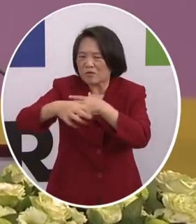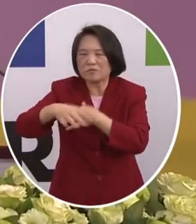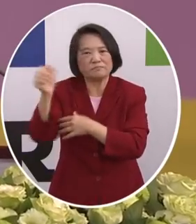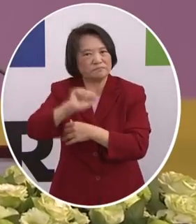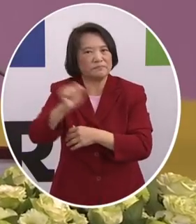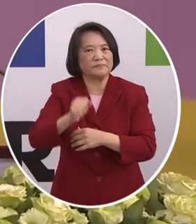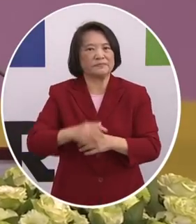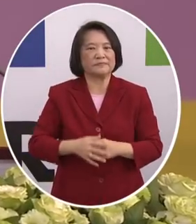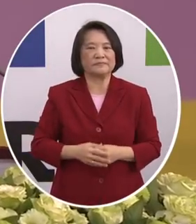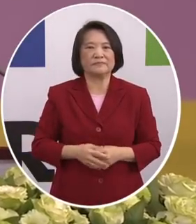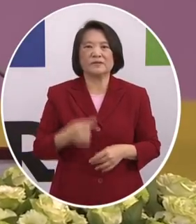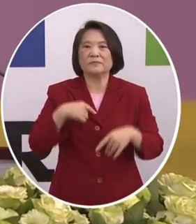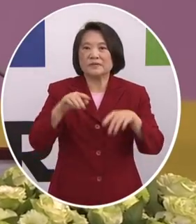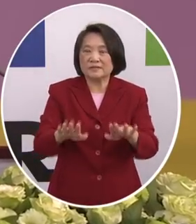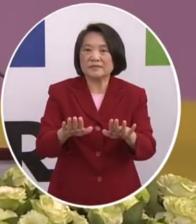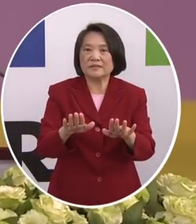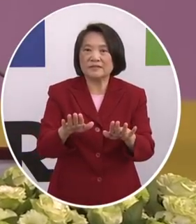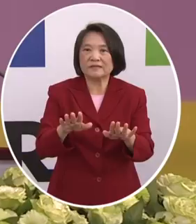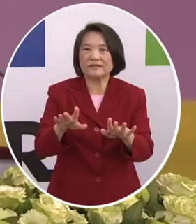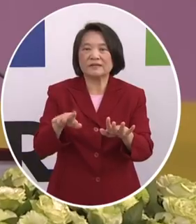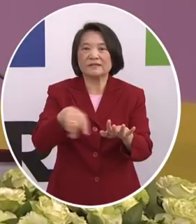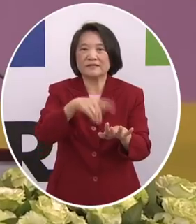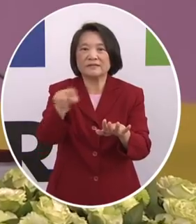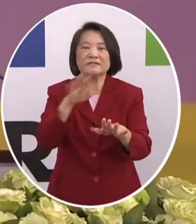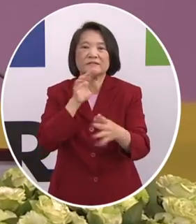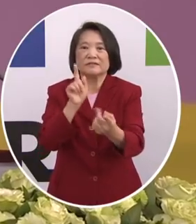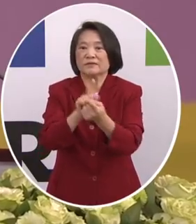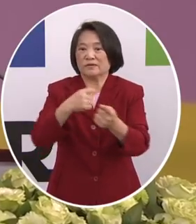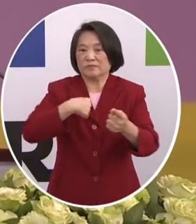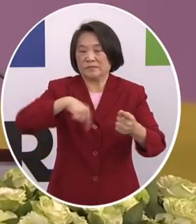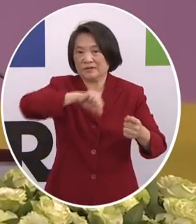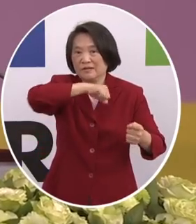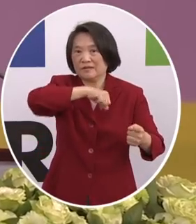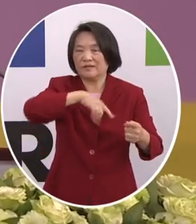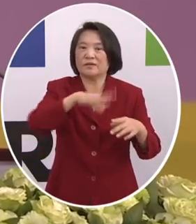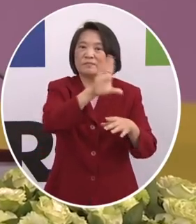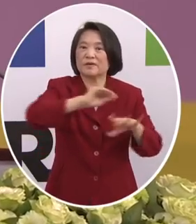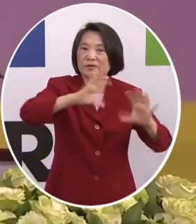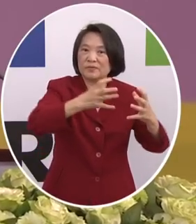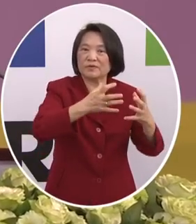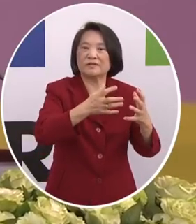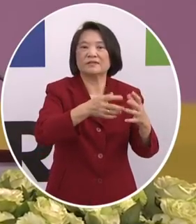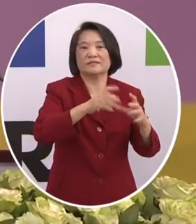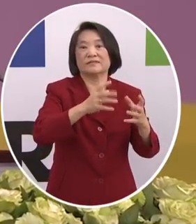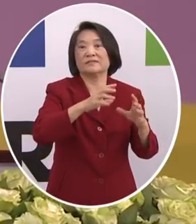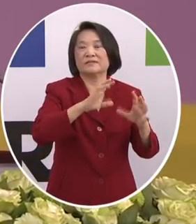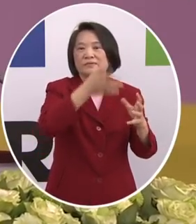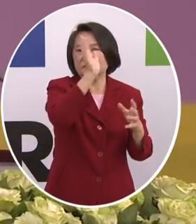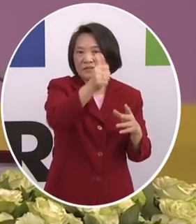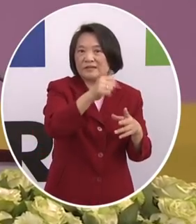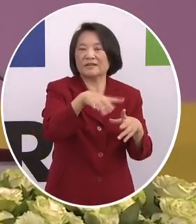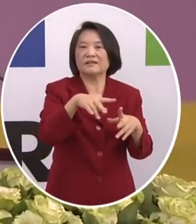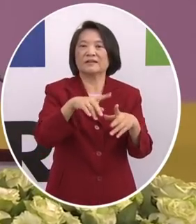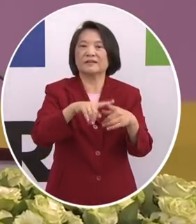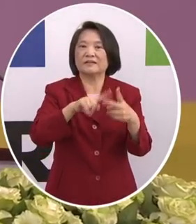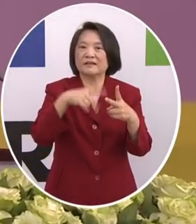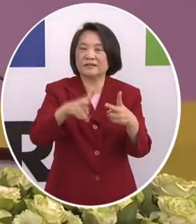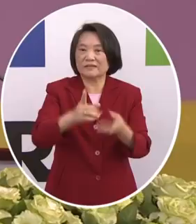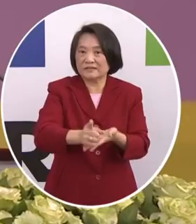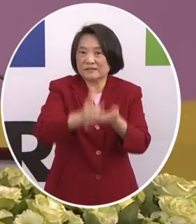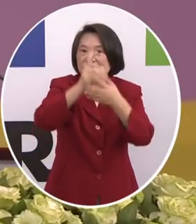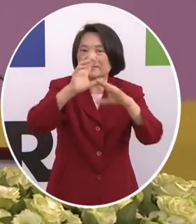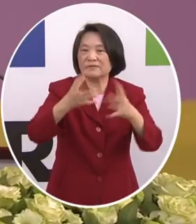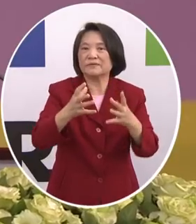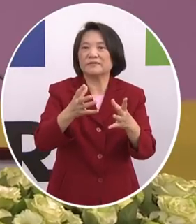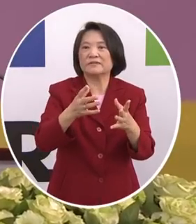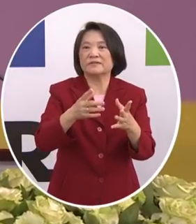天，三位为台湾仗义执言的好朋友，巴拉圭的阿布多总统阁下、圣克里斯多